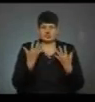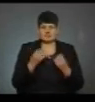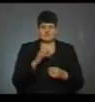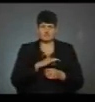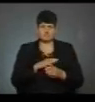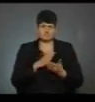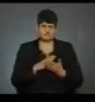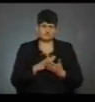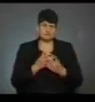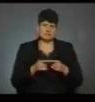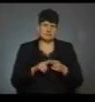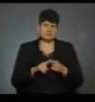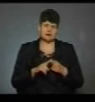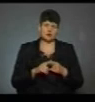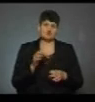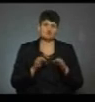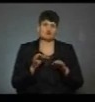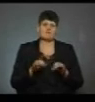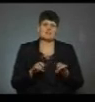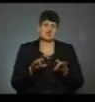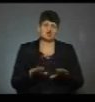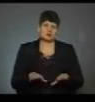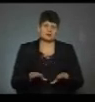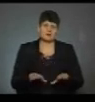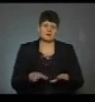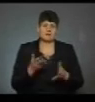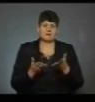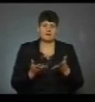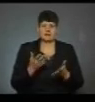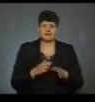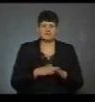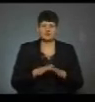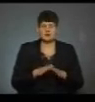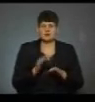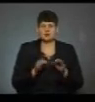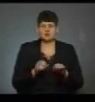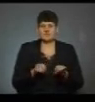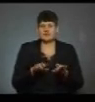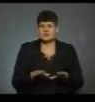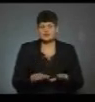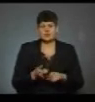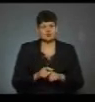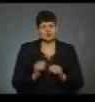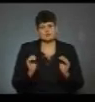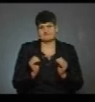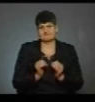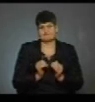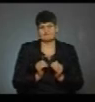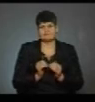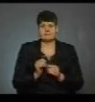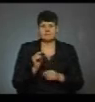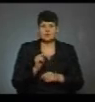це судові рішення, але виконання судових рішень є дуже низьким,